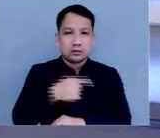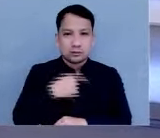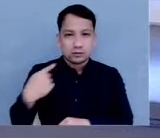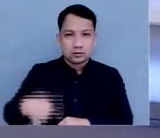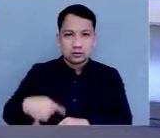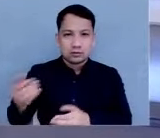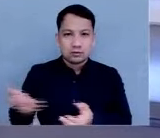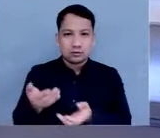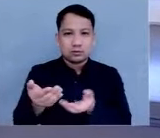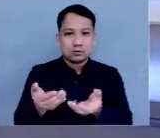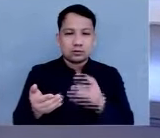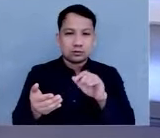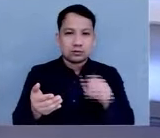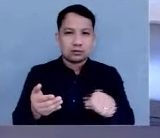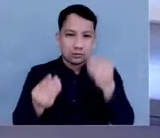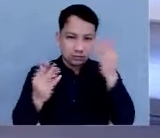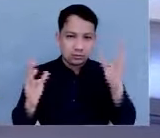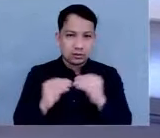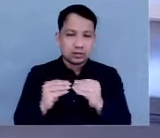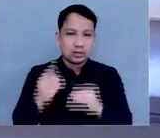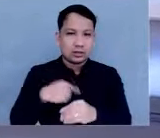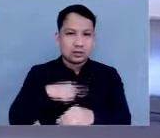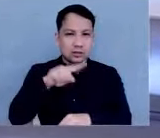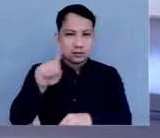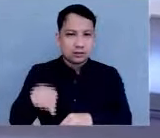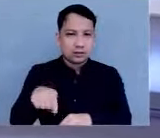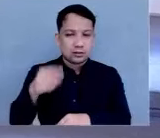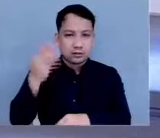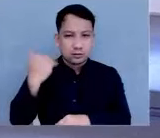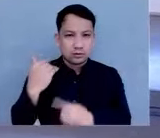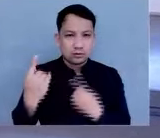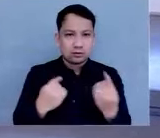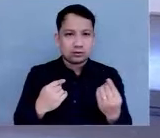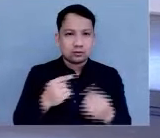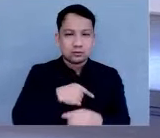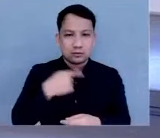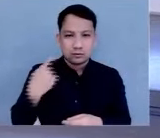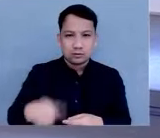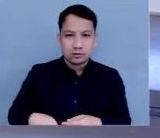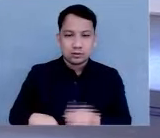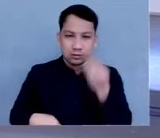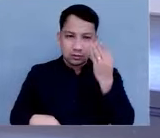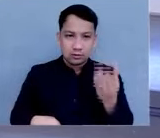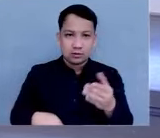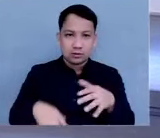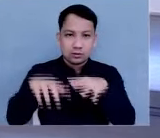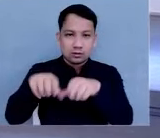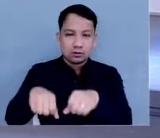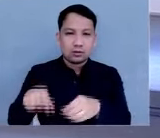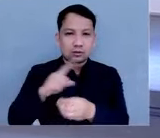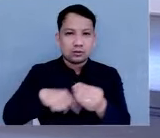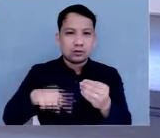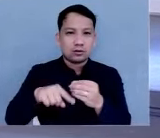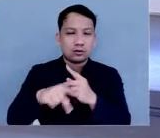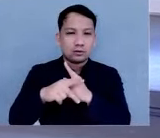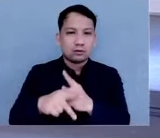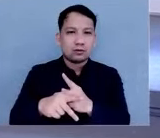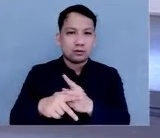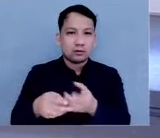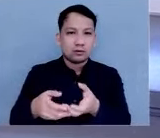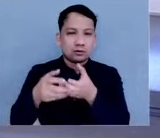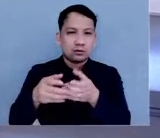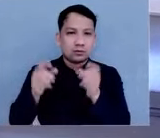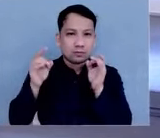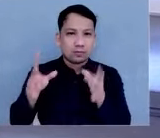sa Scarborough Shoal. Questionable nga naman kasi ang ginagawa ng mga Chinese fishermen doon. Nahuli sa kanila ang mga protected corals,